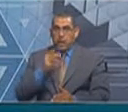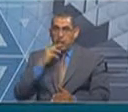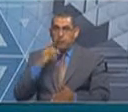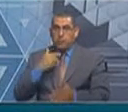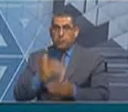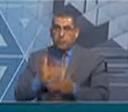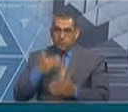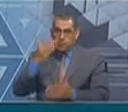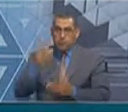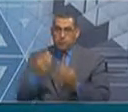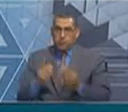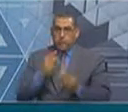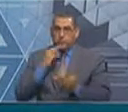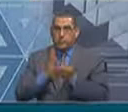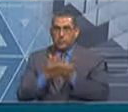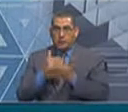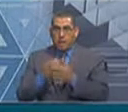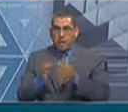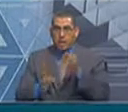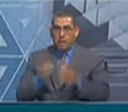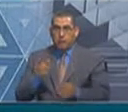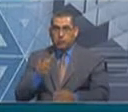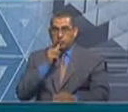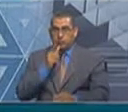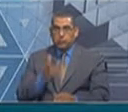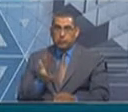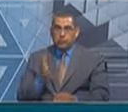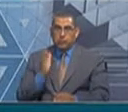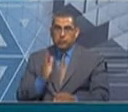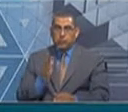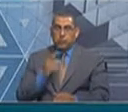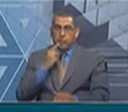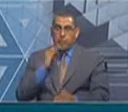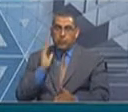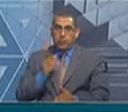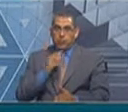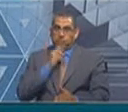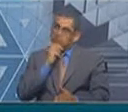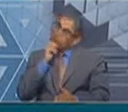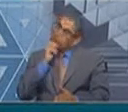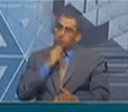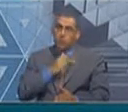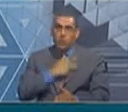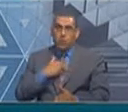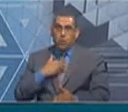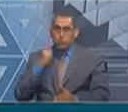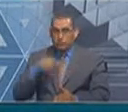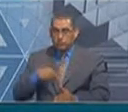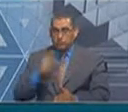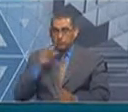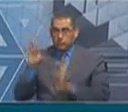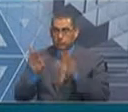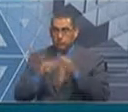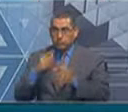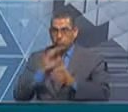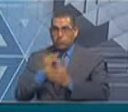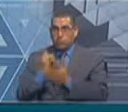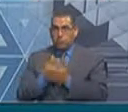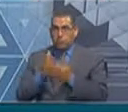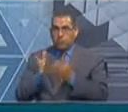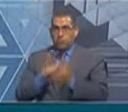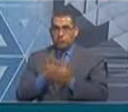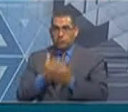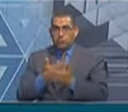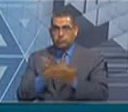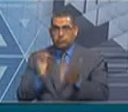لاحقا. نأمل أن يكون في ذلك لاحقا، نقصد به أن يكون في هناك حكومة ليبية واحدة موحدة تنظر إلى